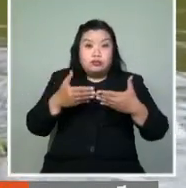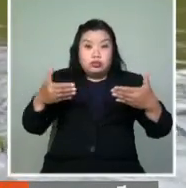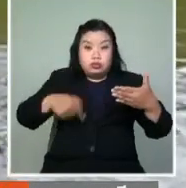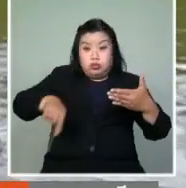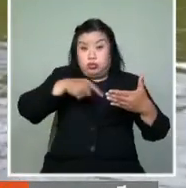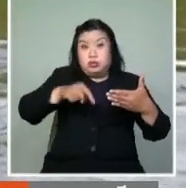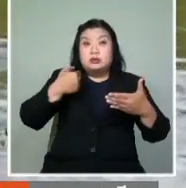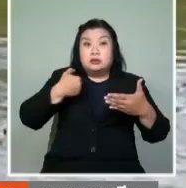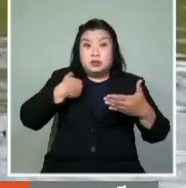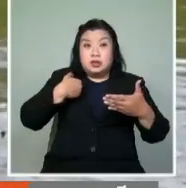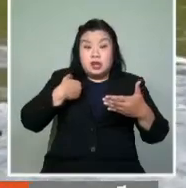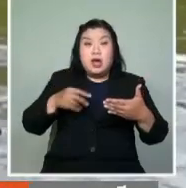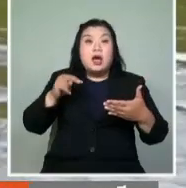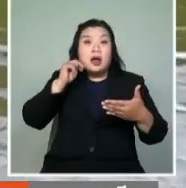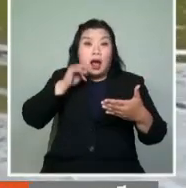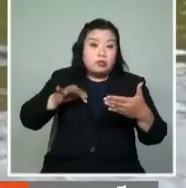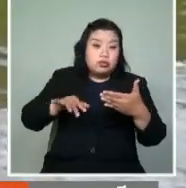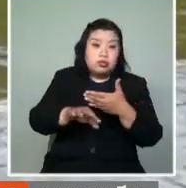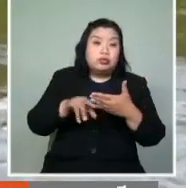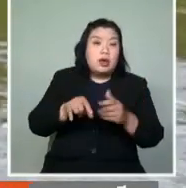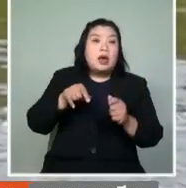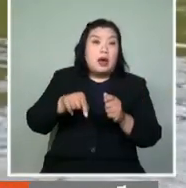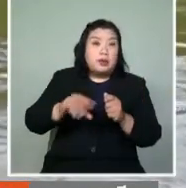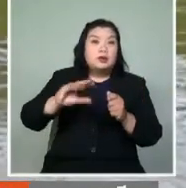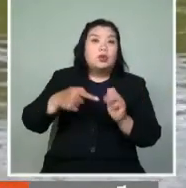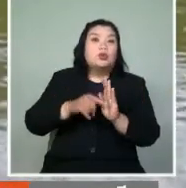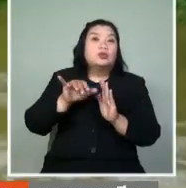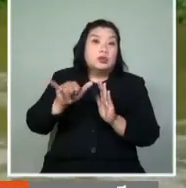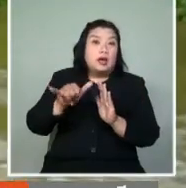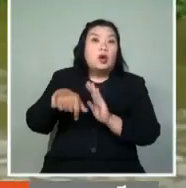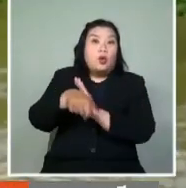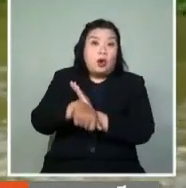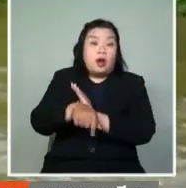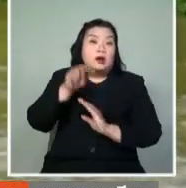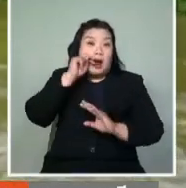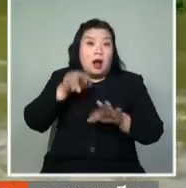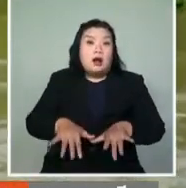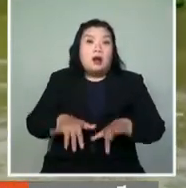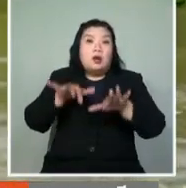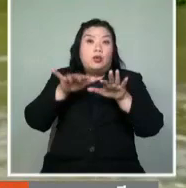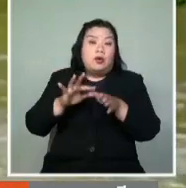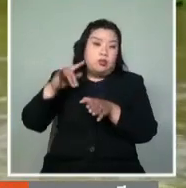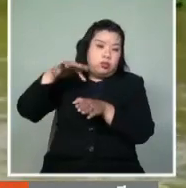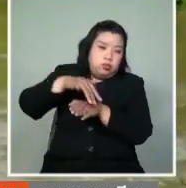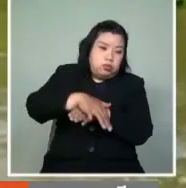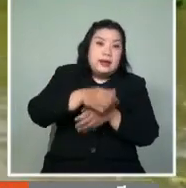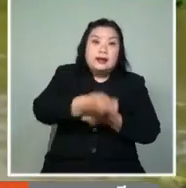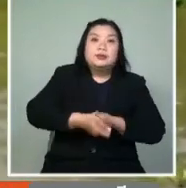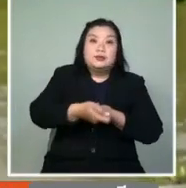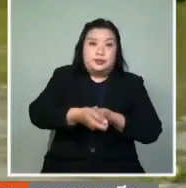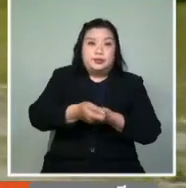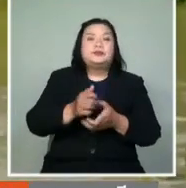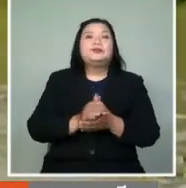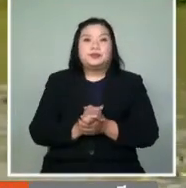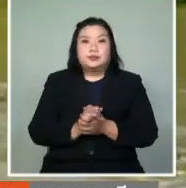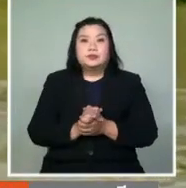พลิงที่ไหลผ่านตัวอำเภอโชคชัยจังหวัดนครราชสีมาเริ่มเอ่อล้นตลิ่งเข้าท่วมพื้นที่การเกษตรแล้วนี่น้ำมาแล้ว